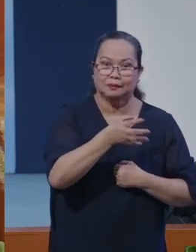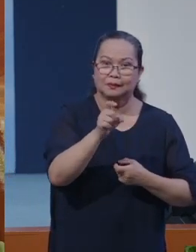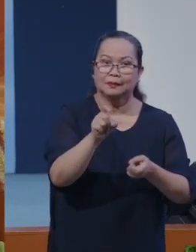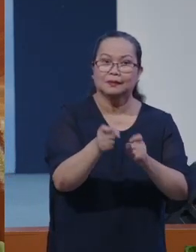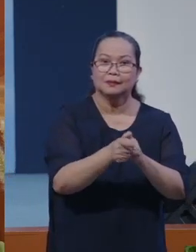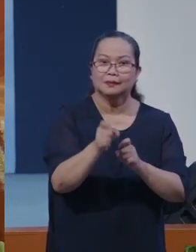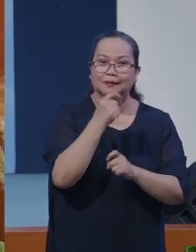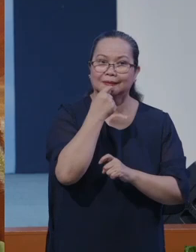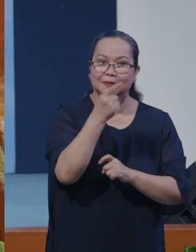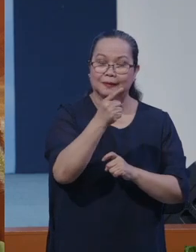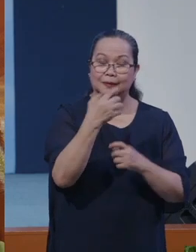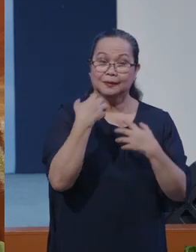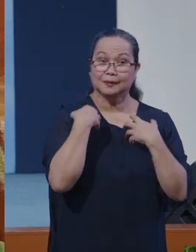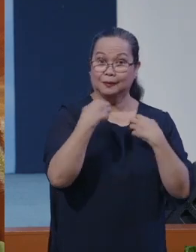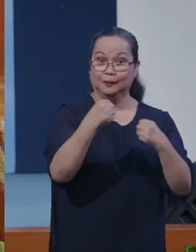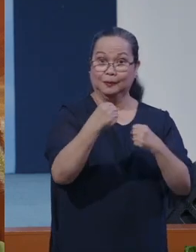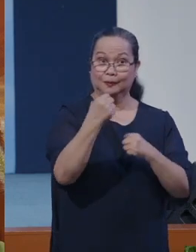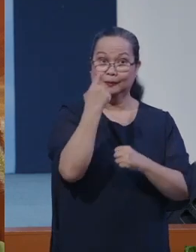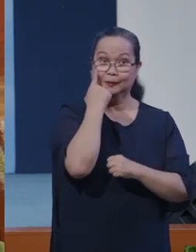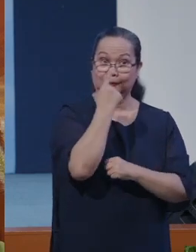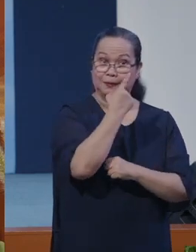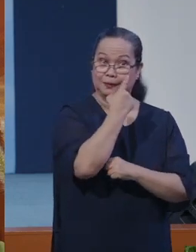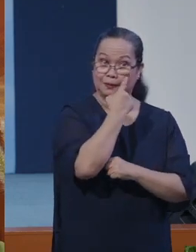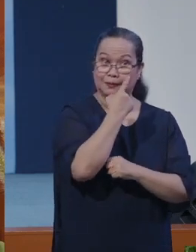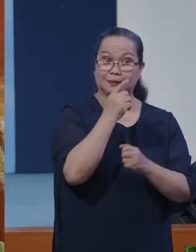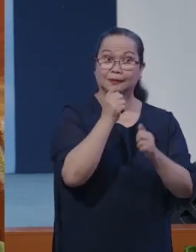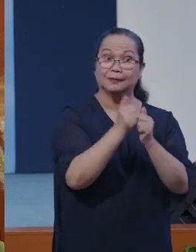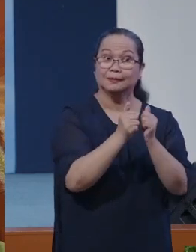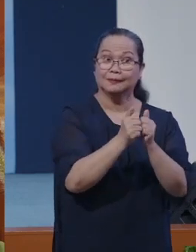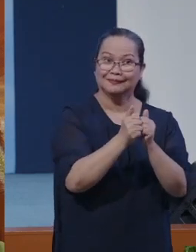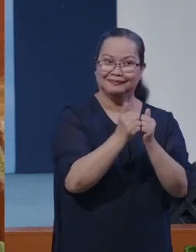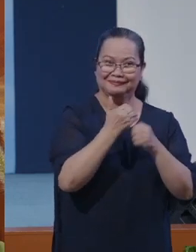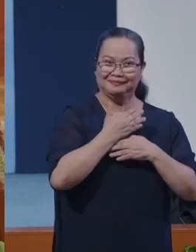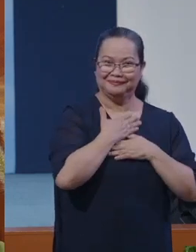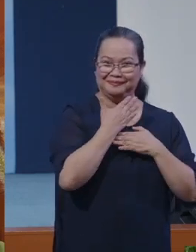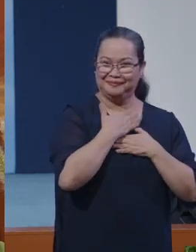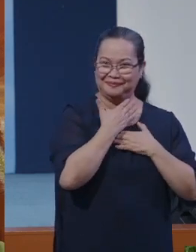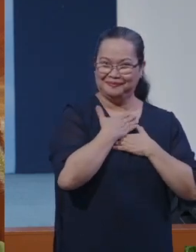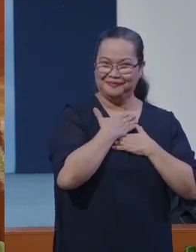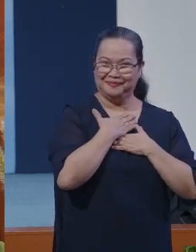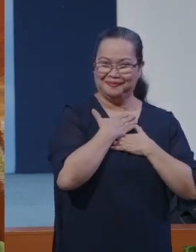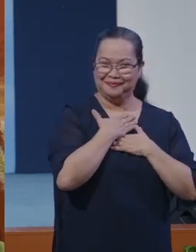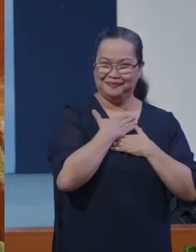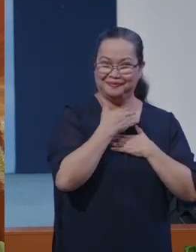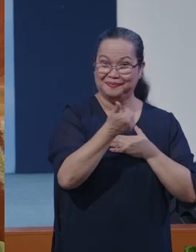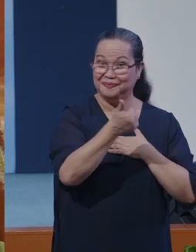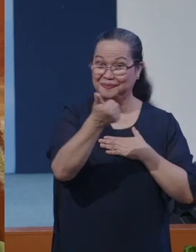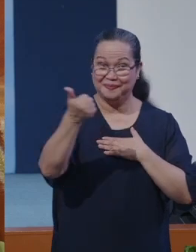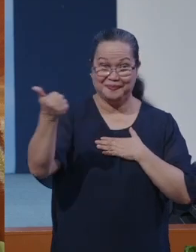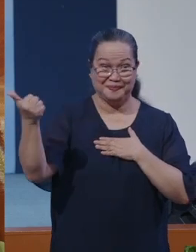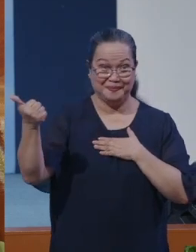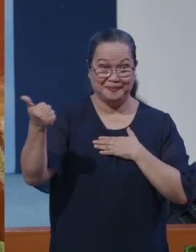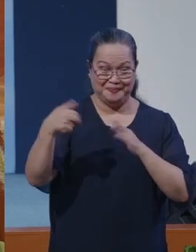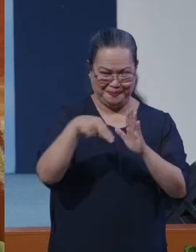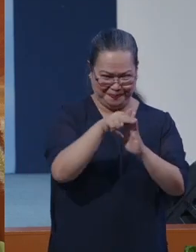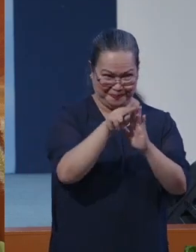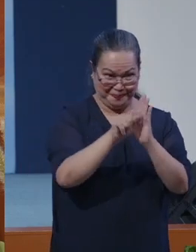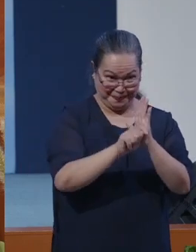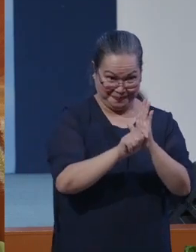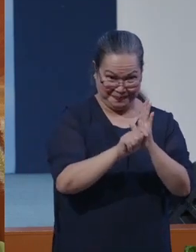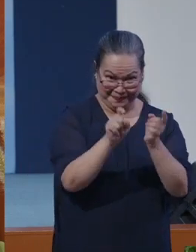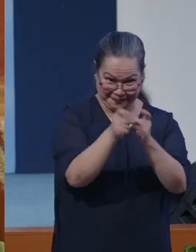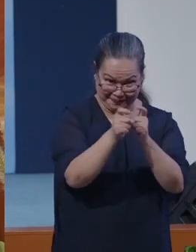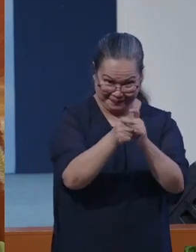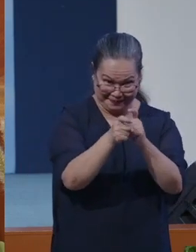translate dito na healthy? No? Nakakatuwa. Sa ibang parts ng New Testament, ginamit